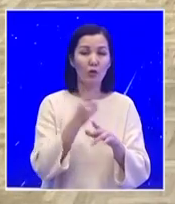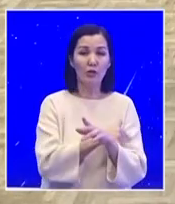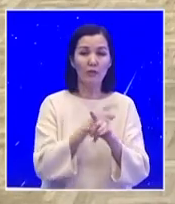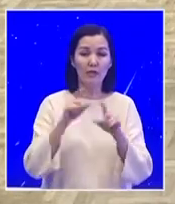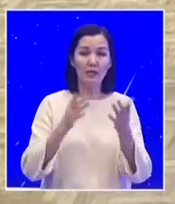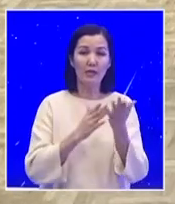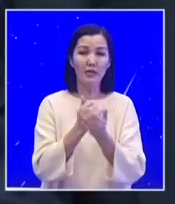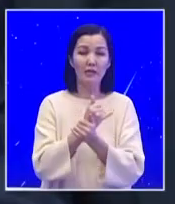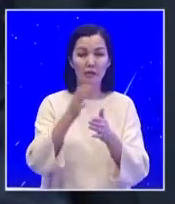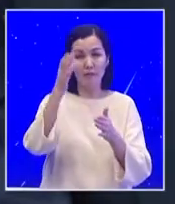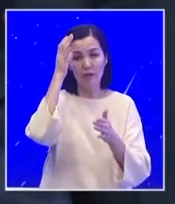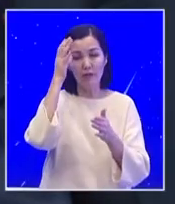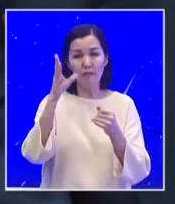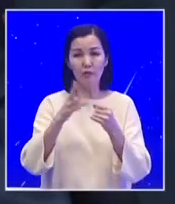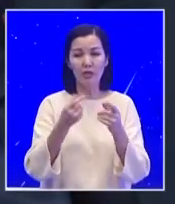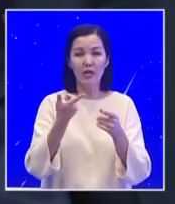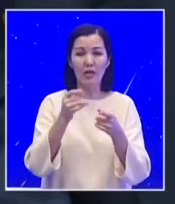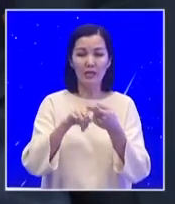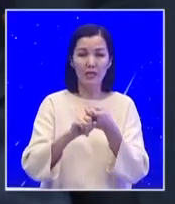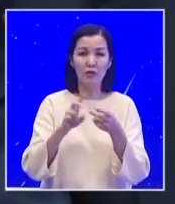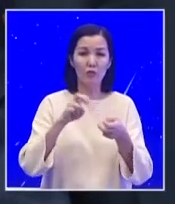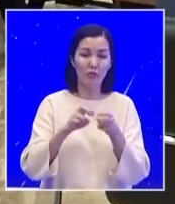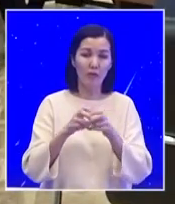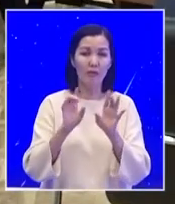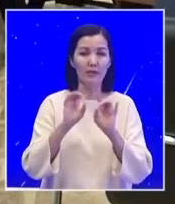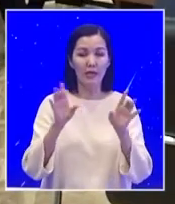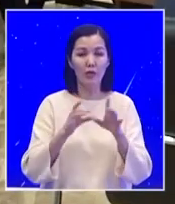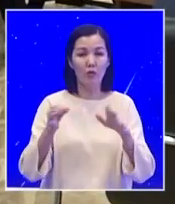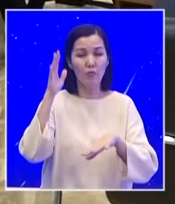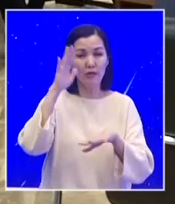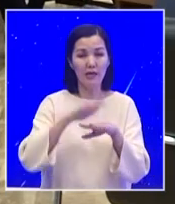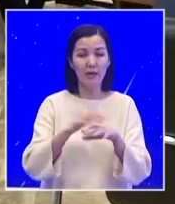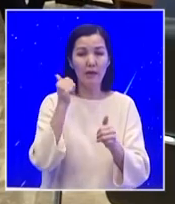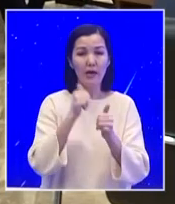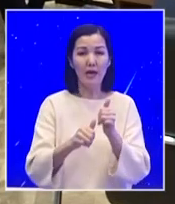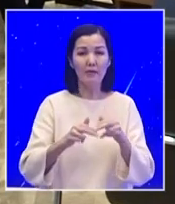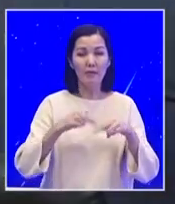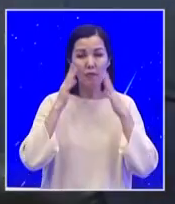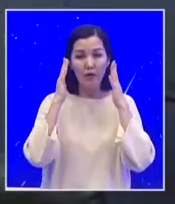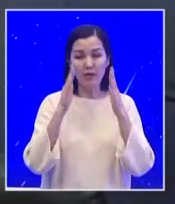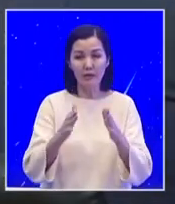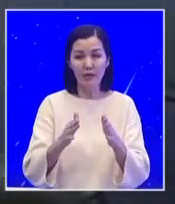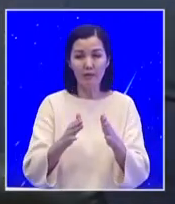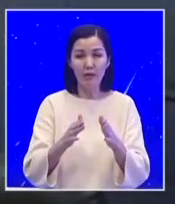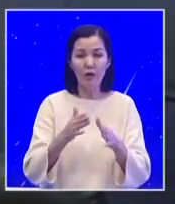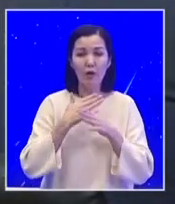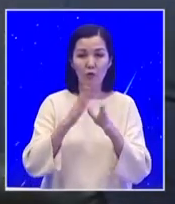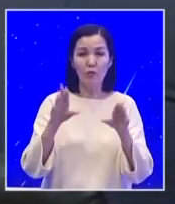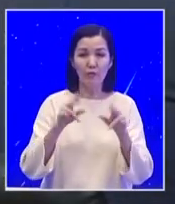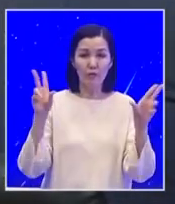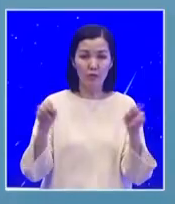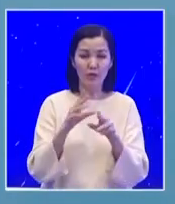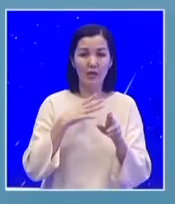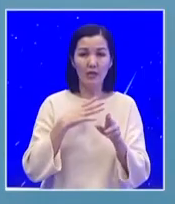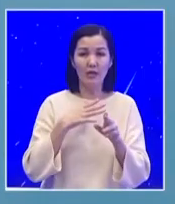медициналық қызмет, білім, жер, газдандырусында мәселелерді көтерді. Облыс әкімі әрбірін байыппен тыңдап, көбіне көмектесуге уәде етті.